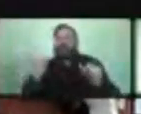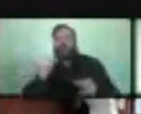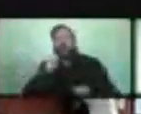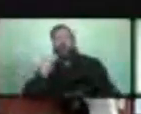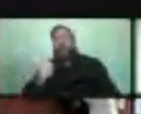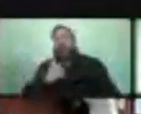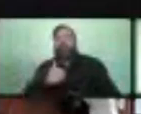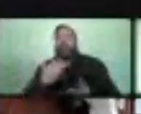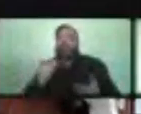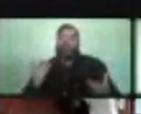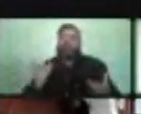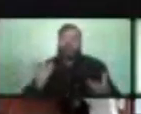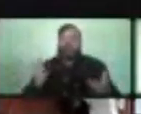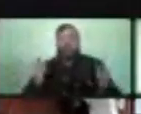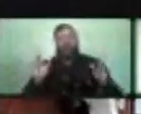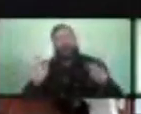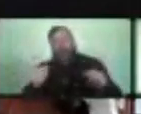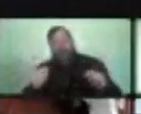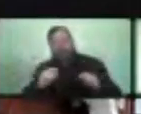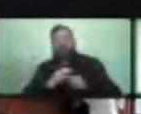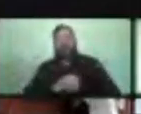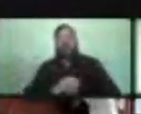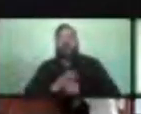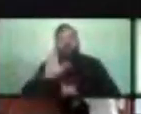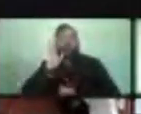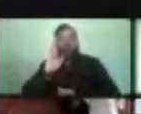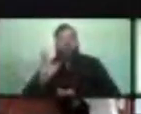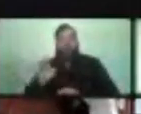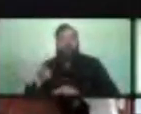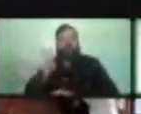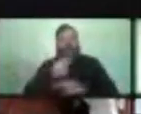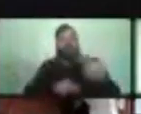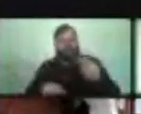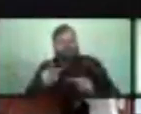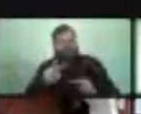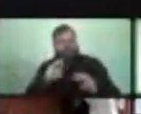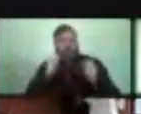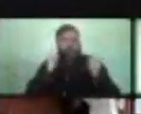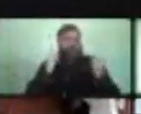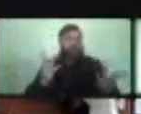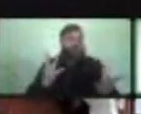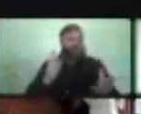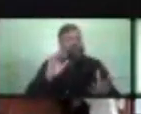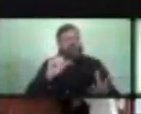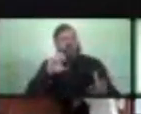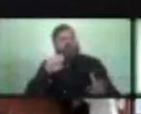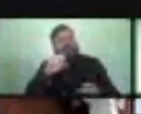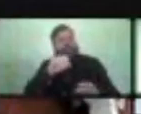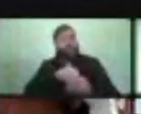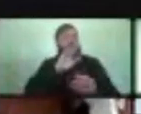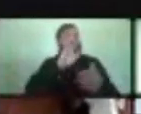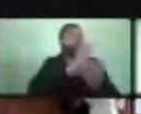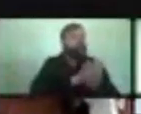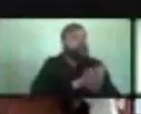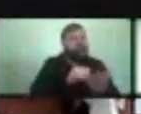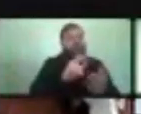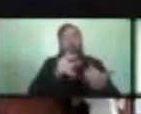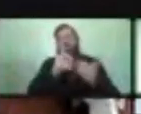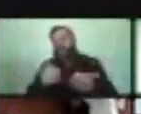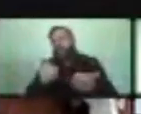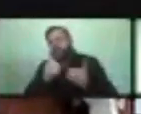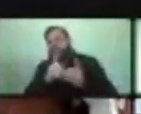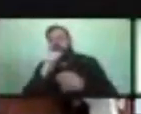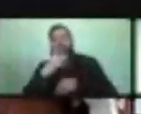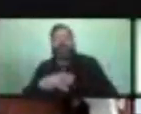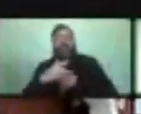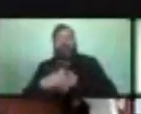kuonyesha matokeo ya upimaji katika dashboard yetu, kusema ni visa vingapi ambavyo tuko navyo